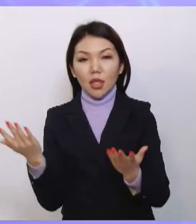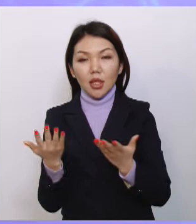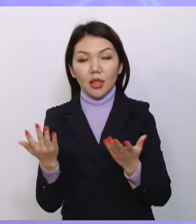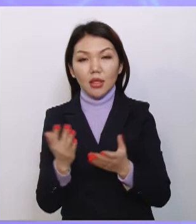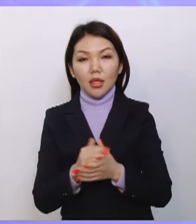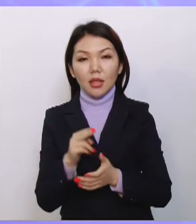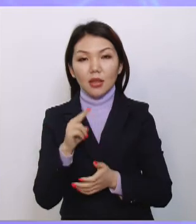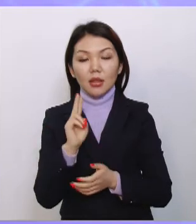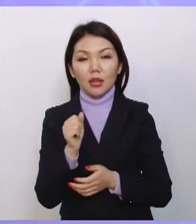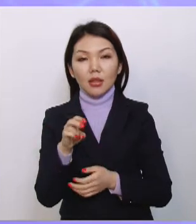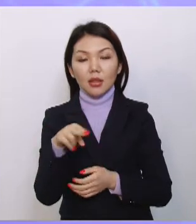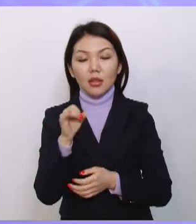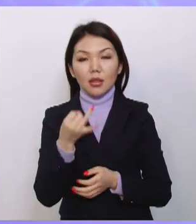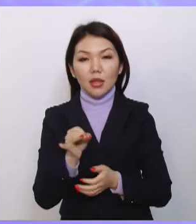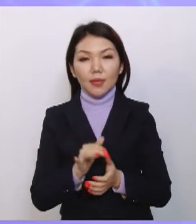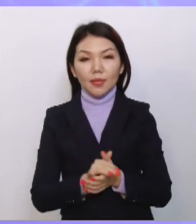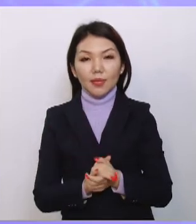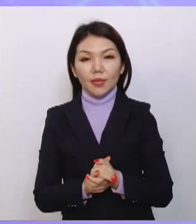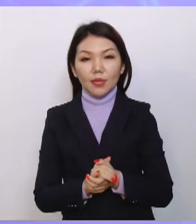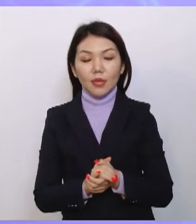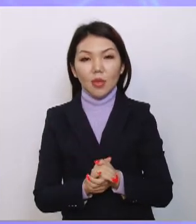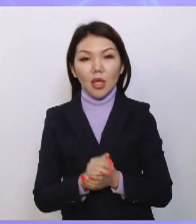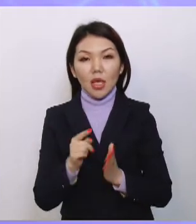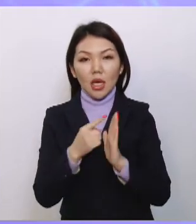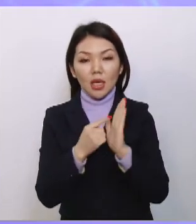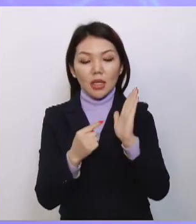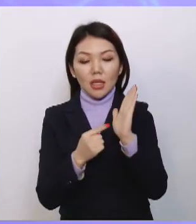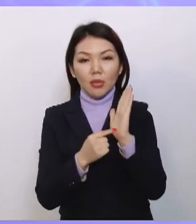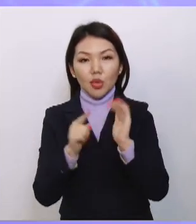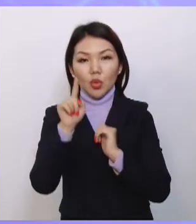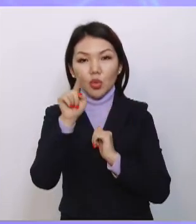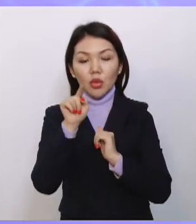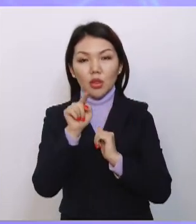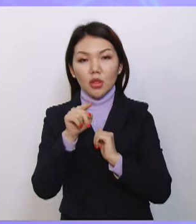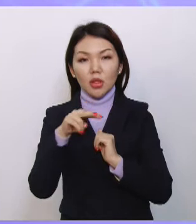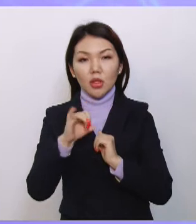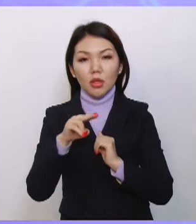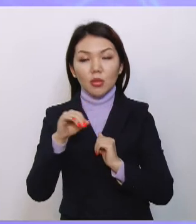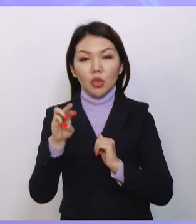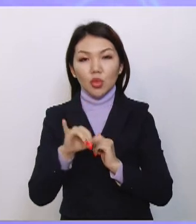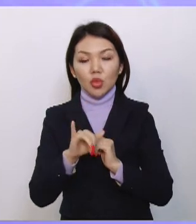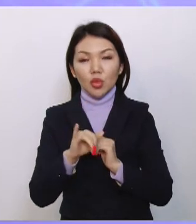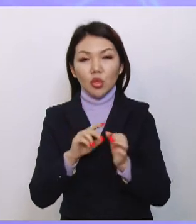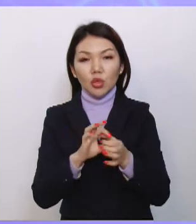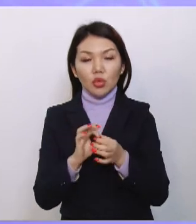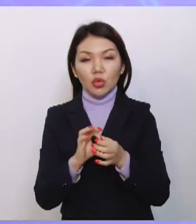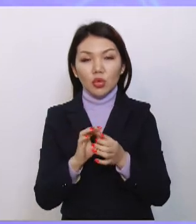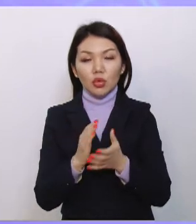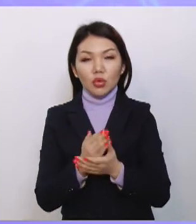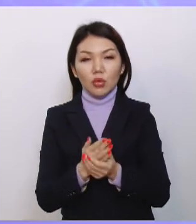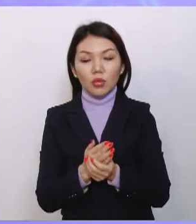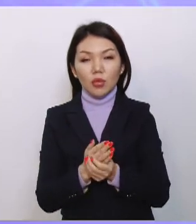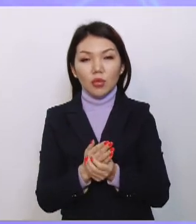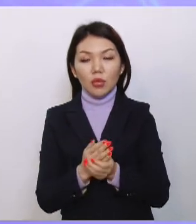Ал эми илептүү сүйлөмдөр жогорку басым менен айтылып, сүйлөмдүн аягына илеп белгиси